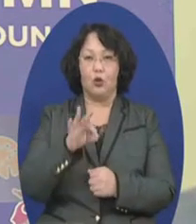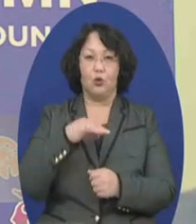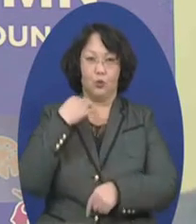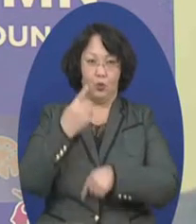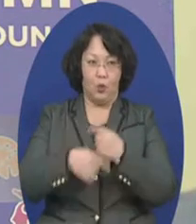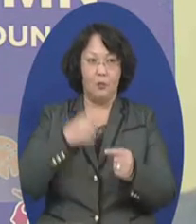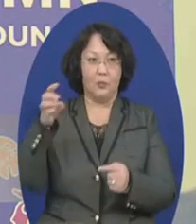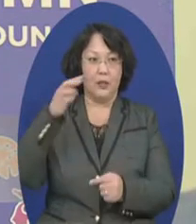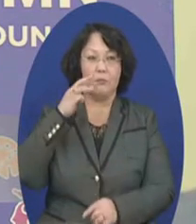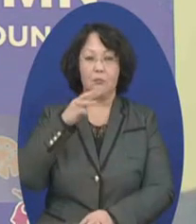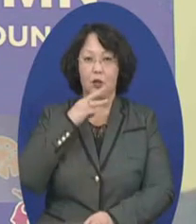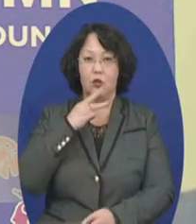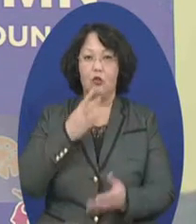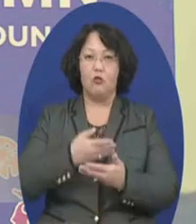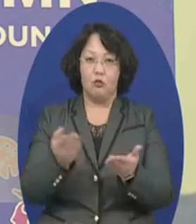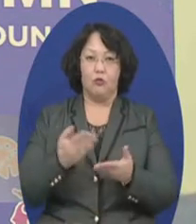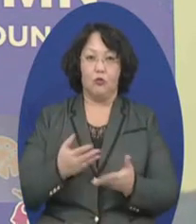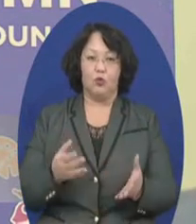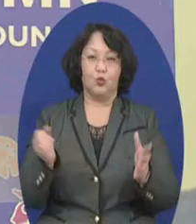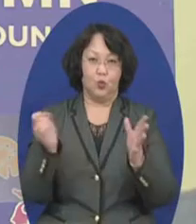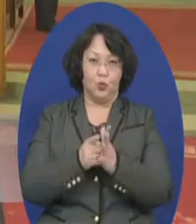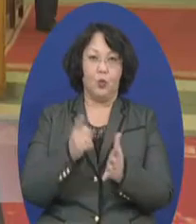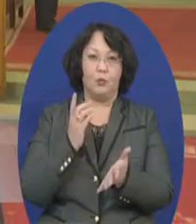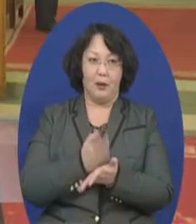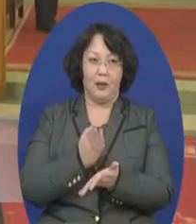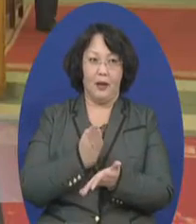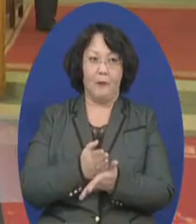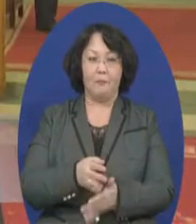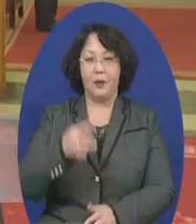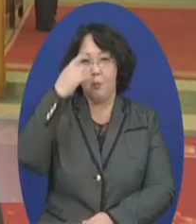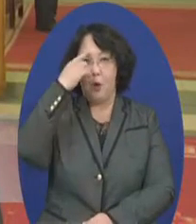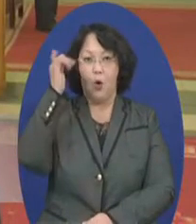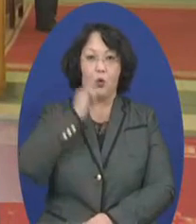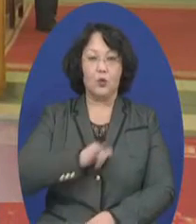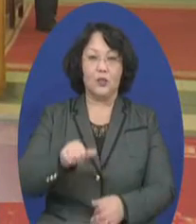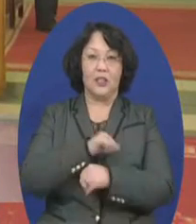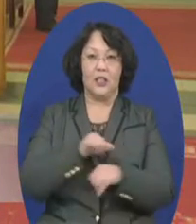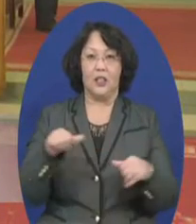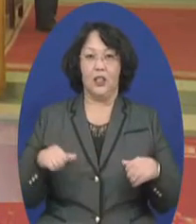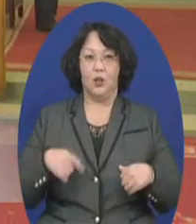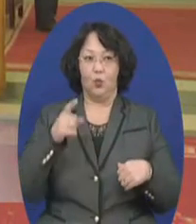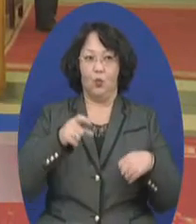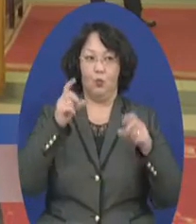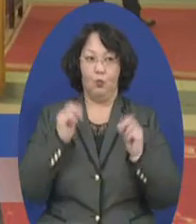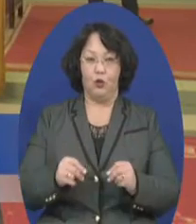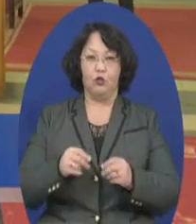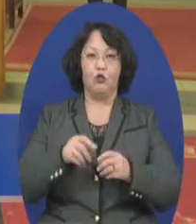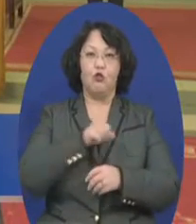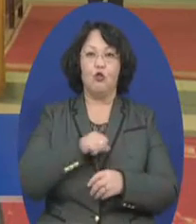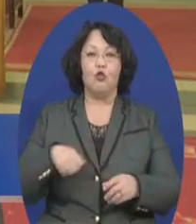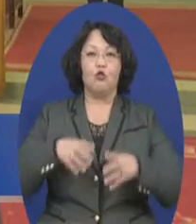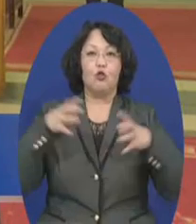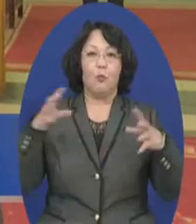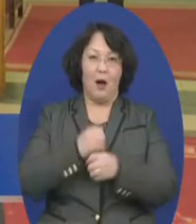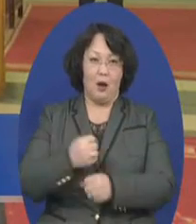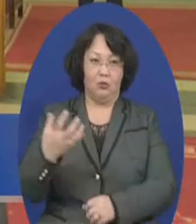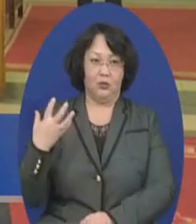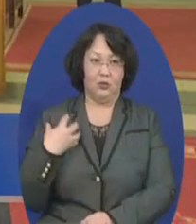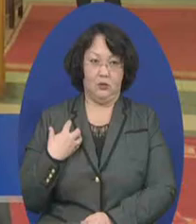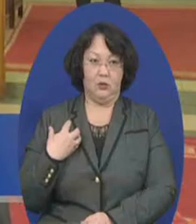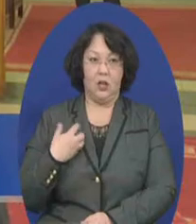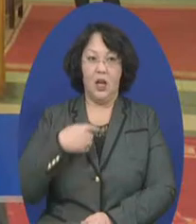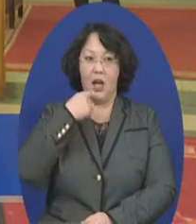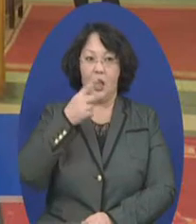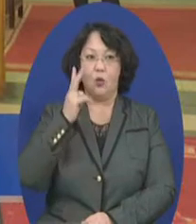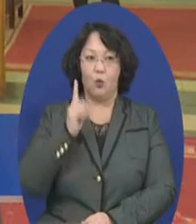талаар мэдлэг мэдээлэл өгөх нь бол бас их чухал байгаад байгаа юм аа. Монгол улсын иргэн болно гэдэг чинь өөрөө хариуцлага шүү дээ. Хүн хэлэх